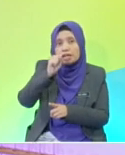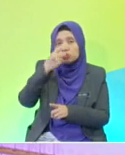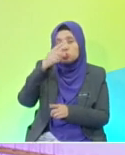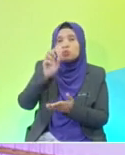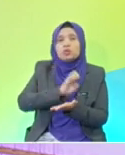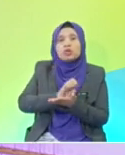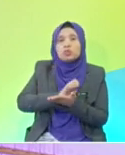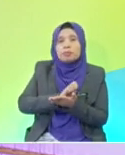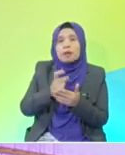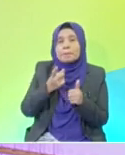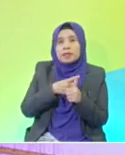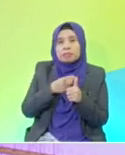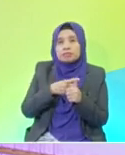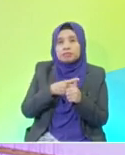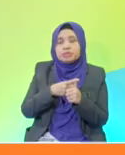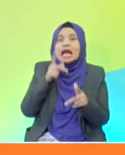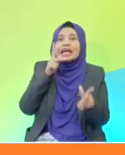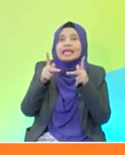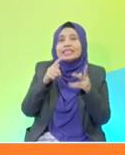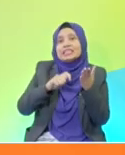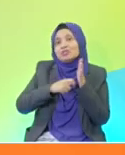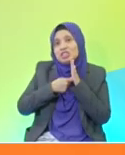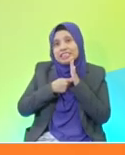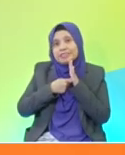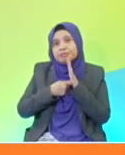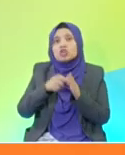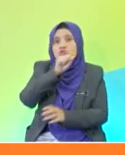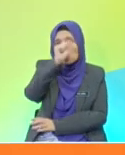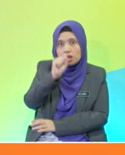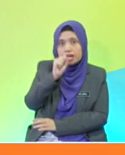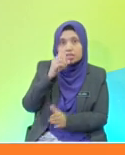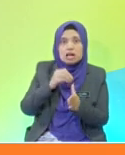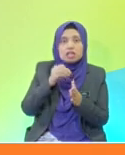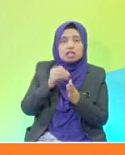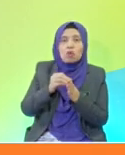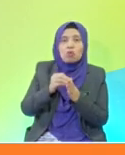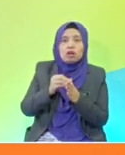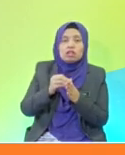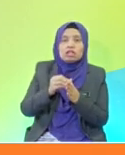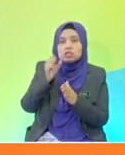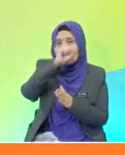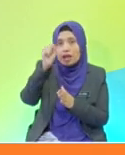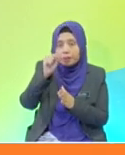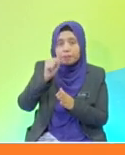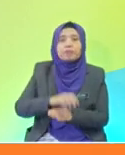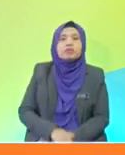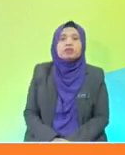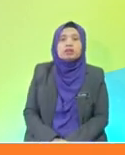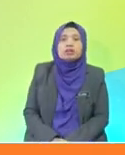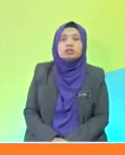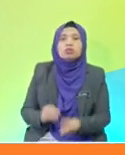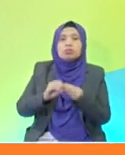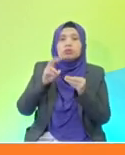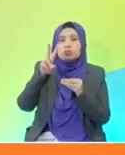yang pertama adalah kata kunci kata kunci soal Lan ataupun keyword kepada soalan Yang kedua